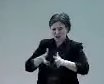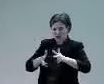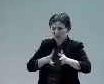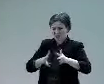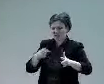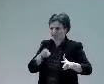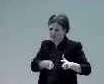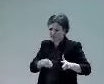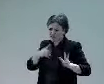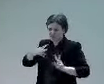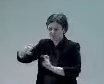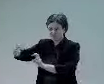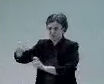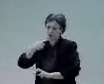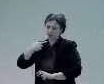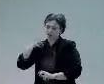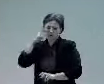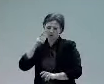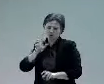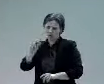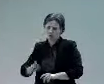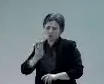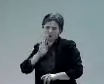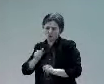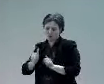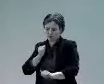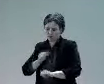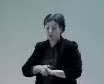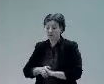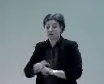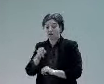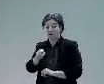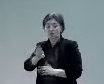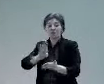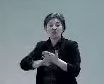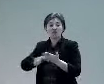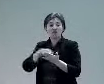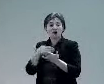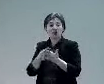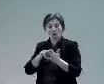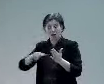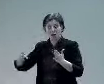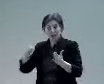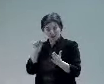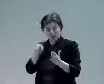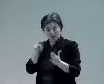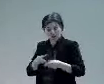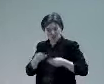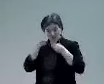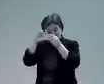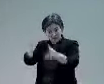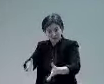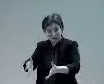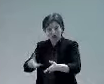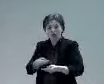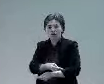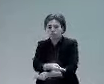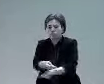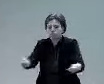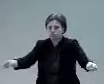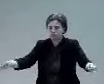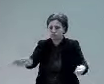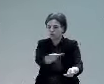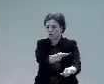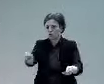ricordato Abubakar. È essenziale che quel valore aggiunto che la tecnologia innesta sia redistribuito equamente presso